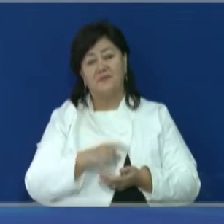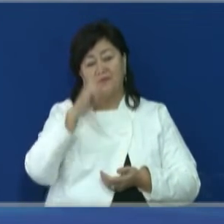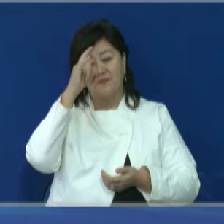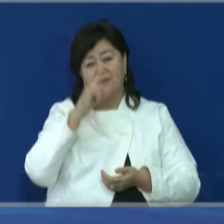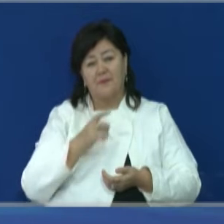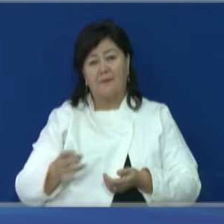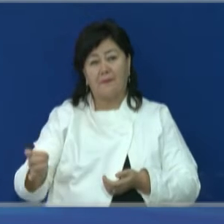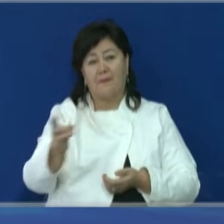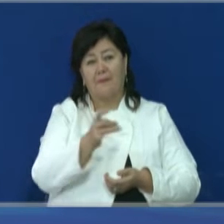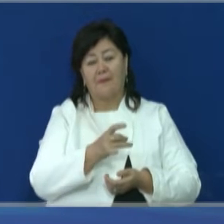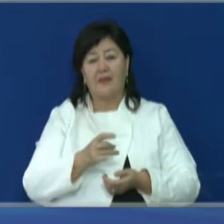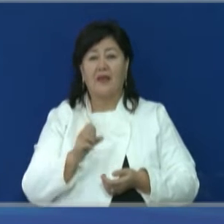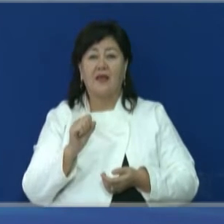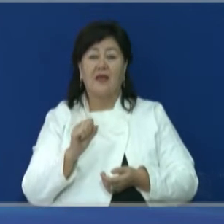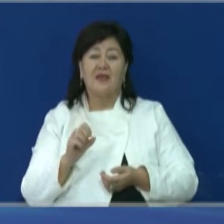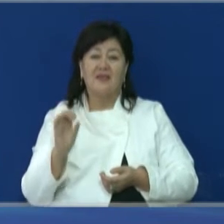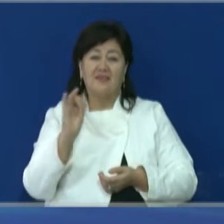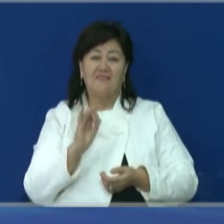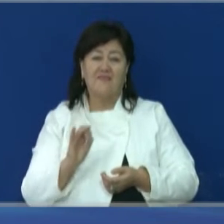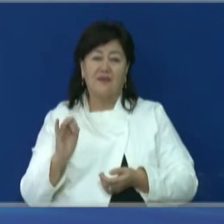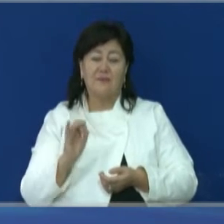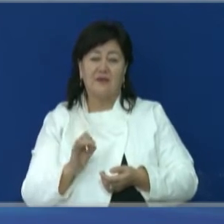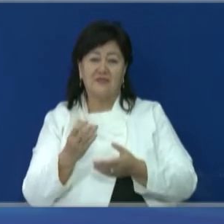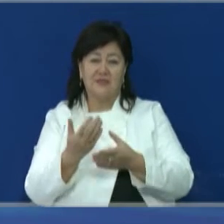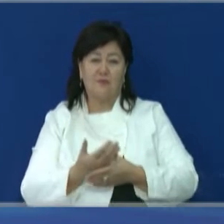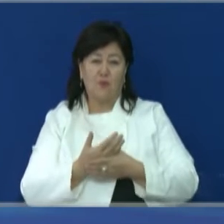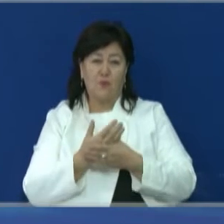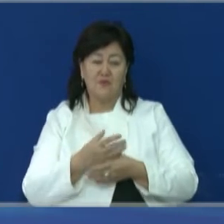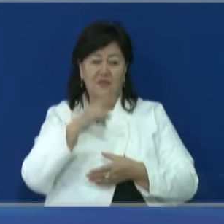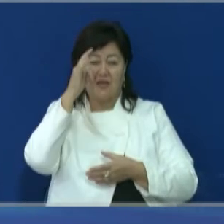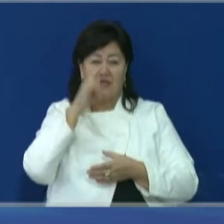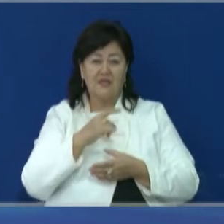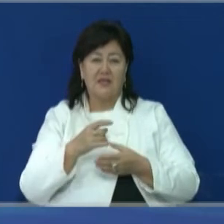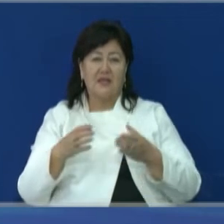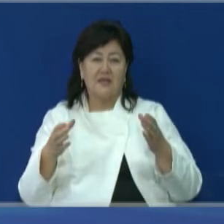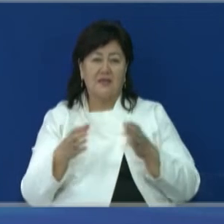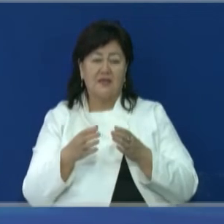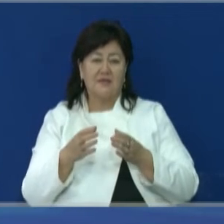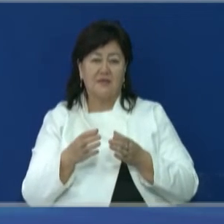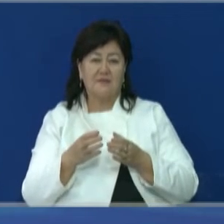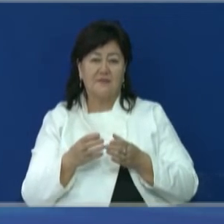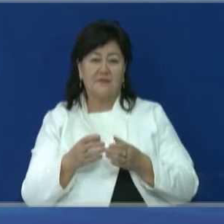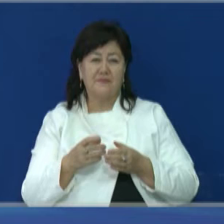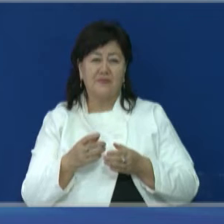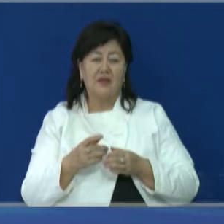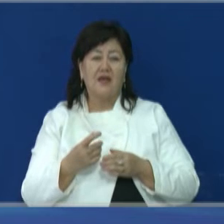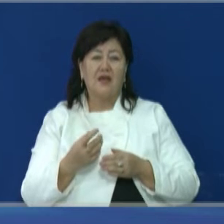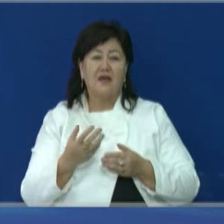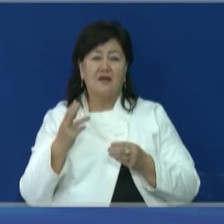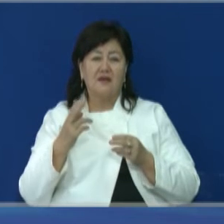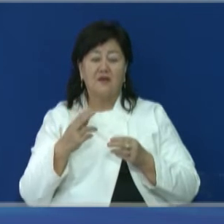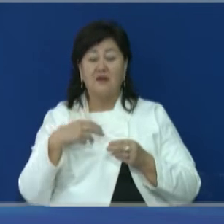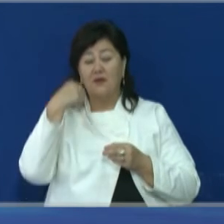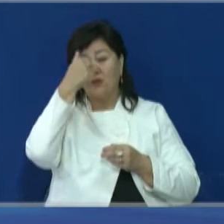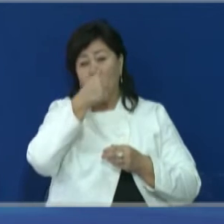Қазақстан Республикасы Ақпарат және қоғамдық даму министрлігінің қолдауымен Қазақстандық қоғамдық даму институты балалар жылы аясында республикалық